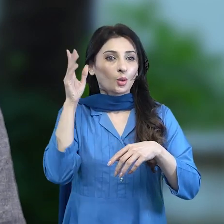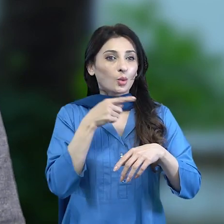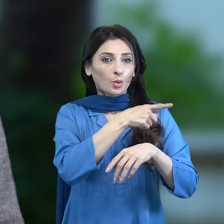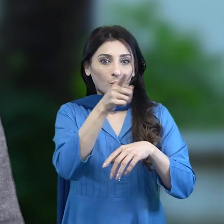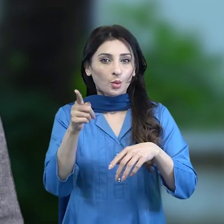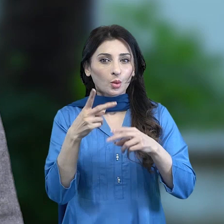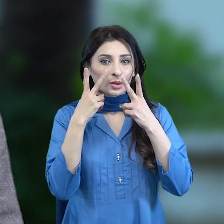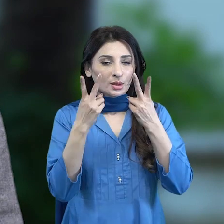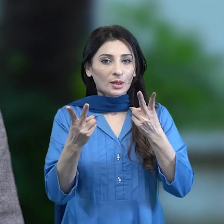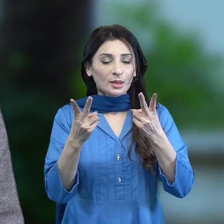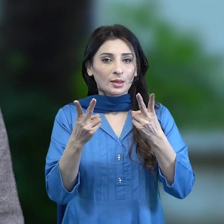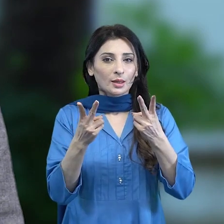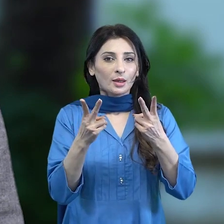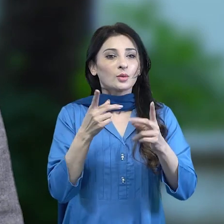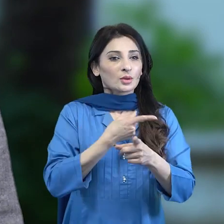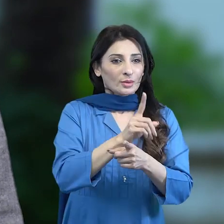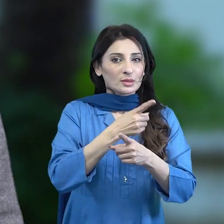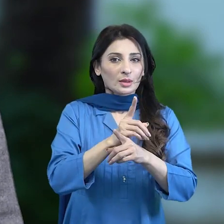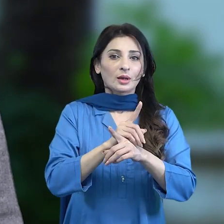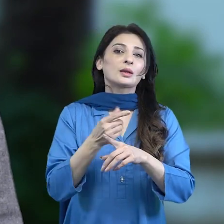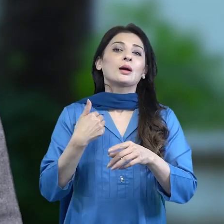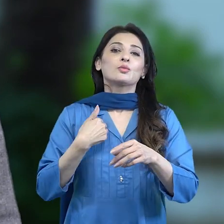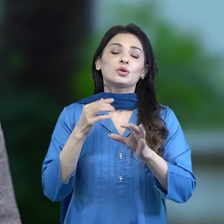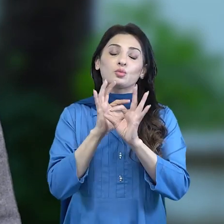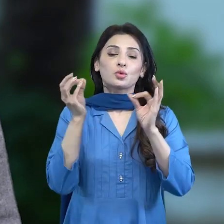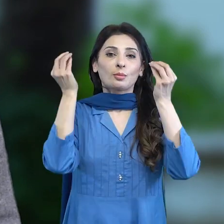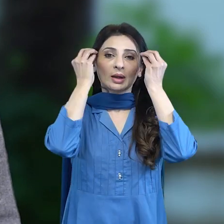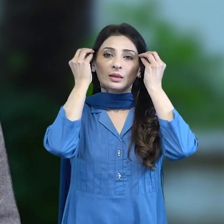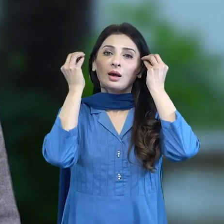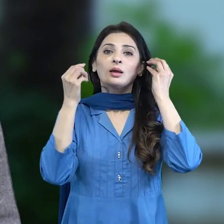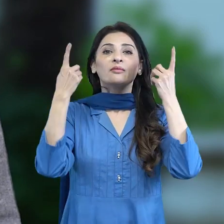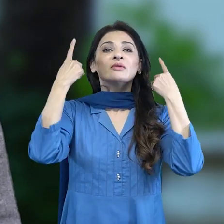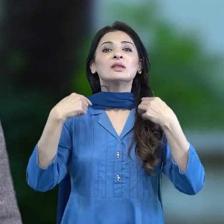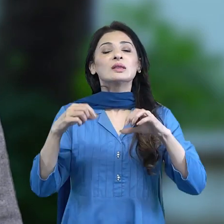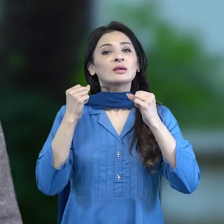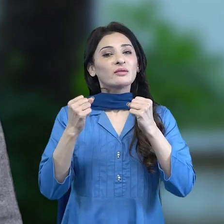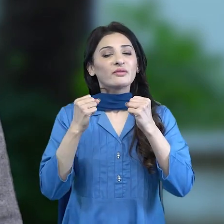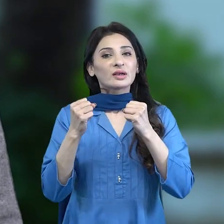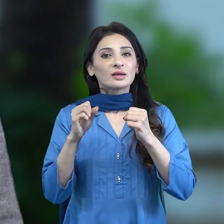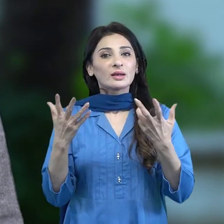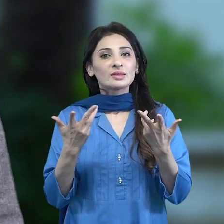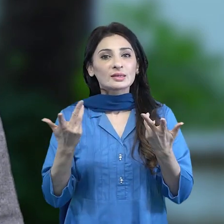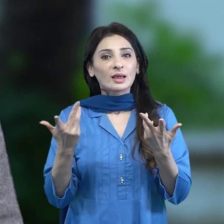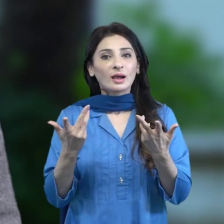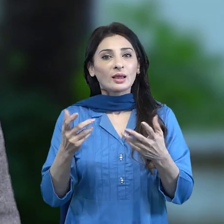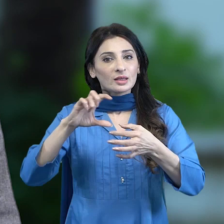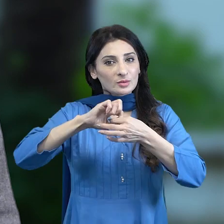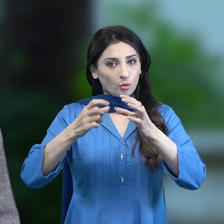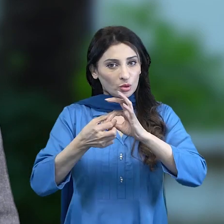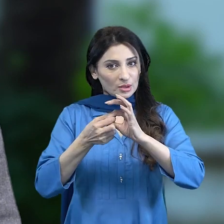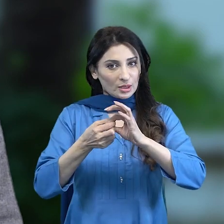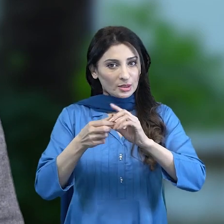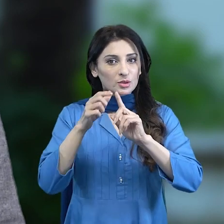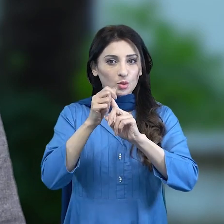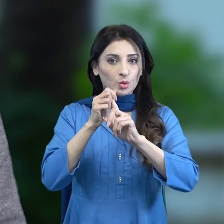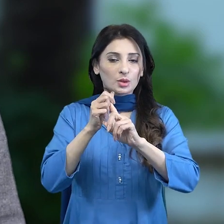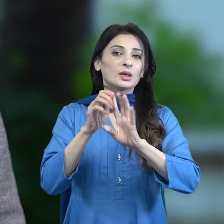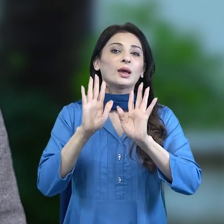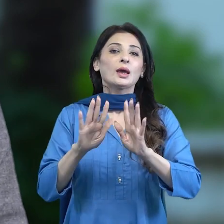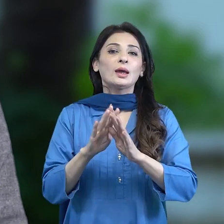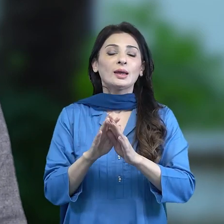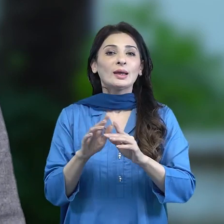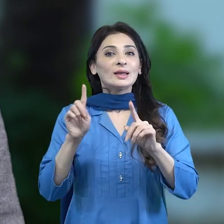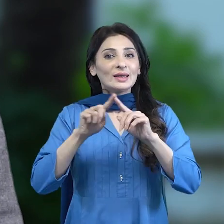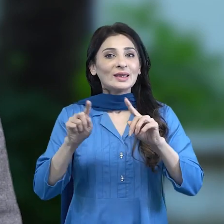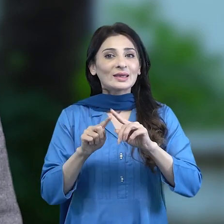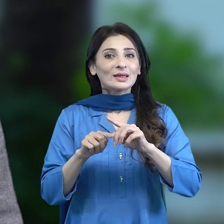बखूबी वाकिफ़ हूँ। तो जो फ़िज़िकल फ़िटनेस है इसको अगर हम इस तरह ऐड करें कि ना सिर्फ स्पोर्ट्स के लिए,